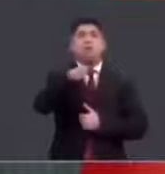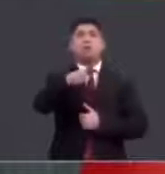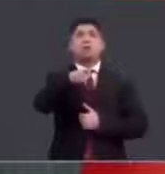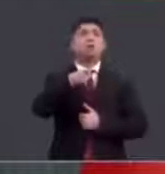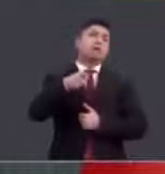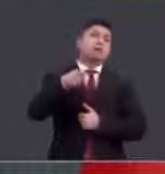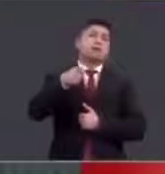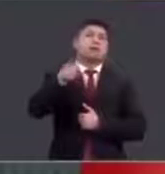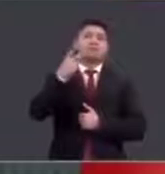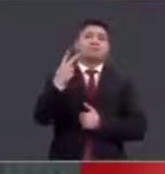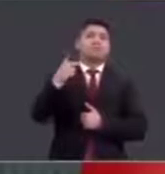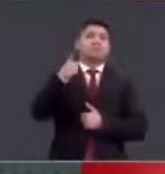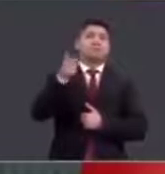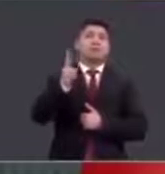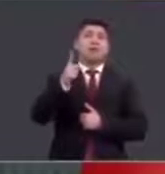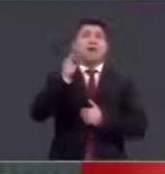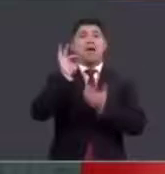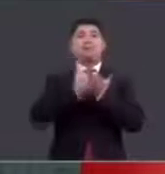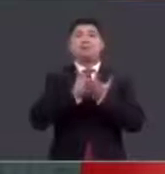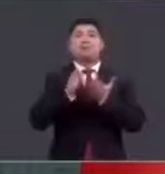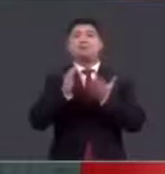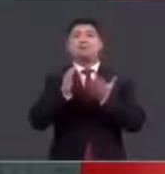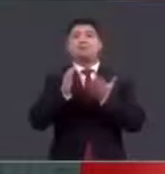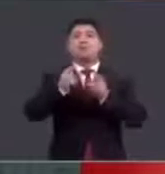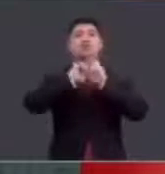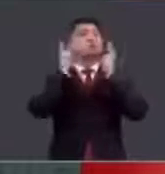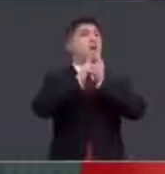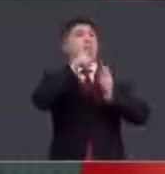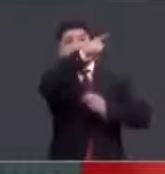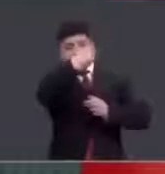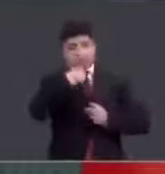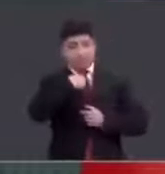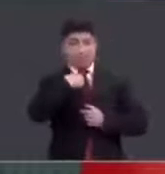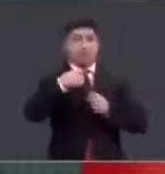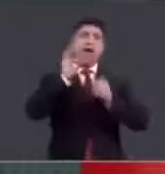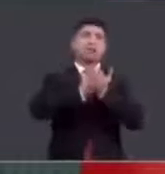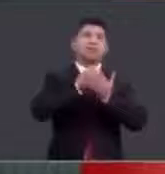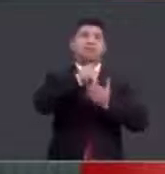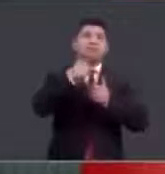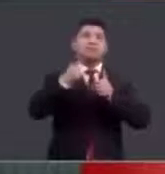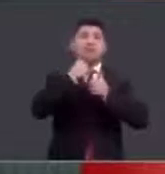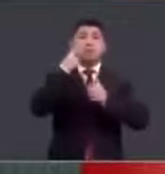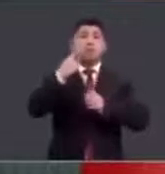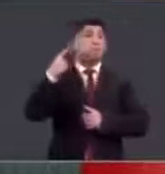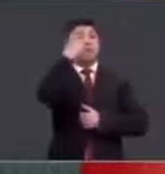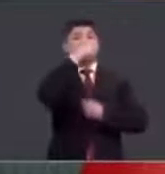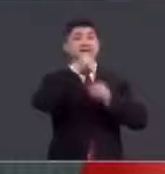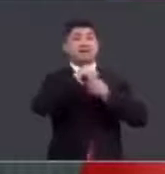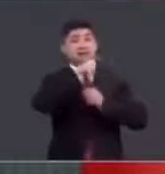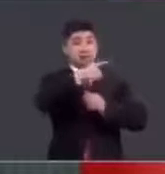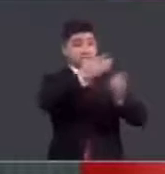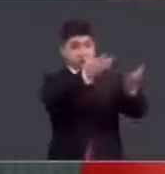kalkıp özellikle dünyaya, birinci derecede batıya